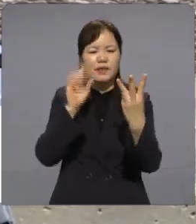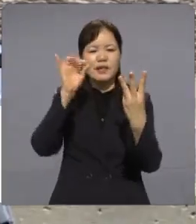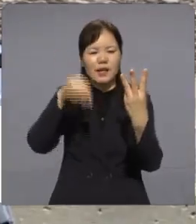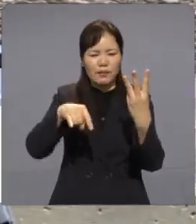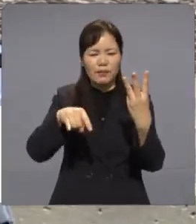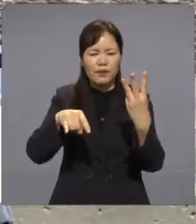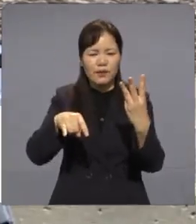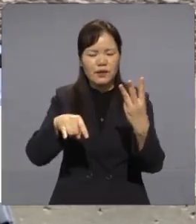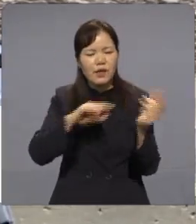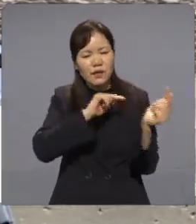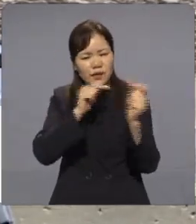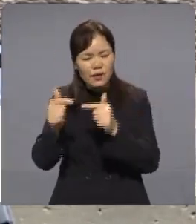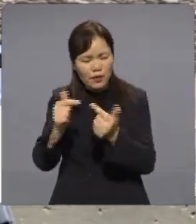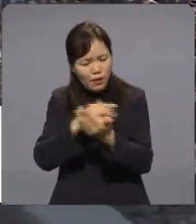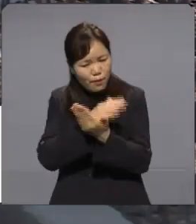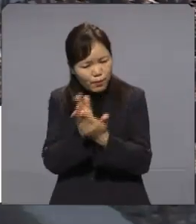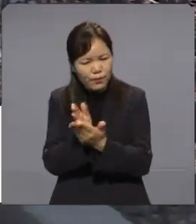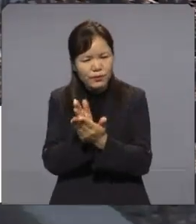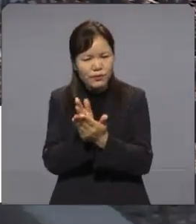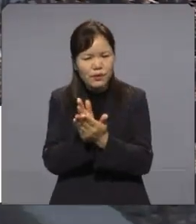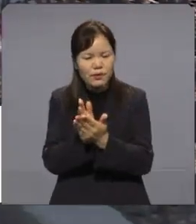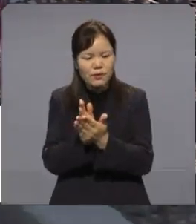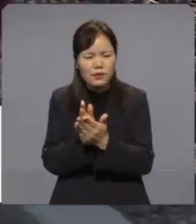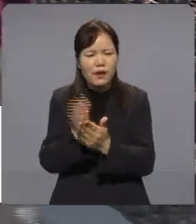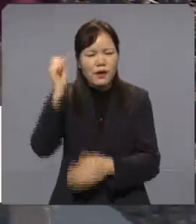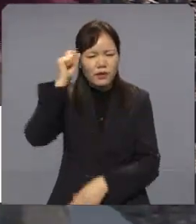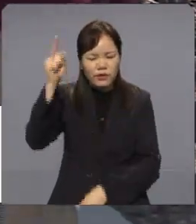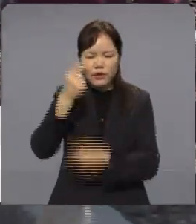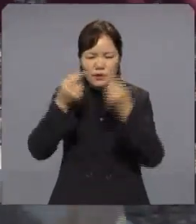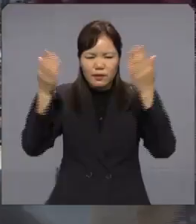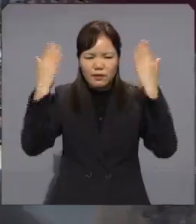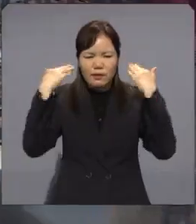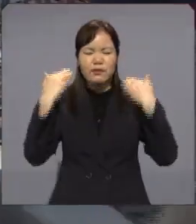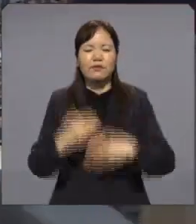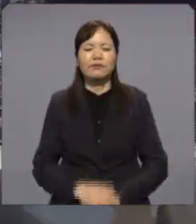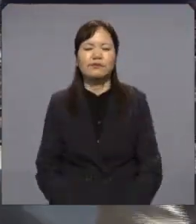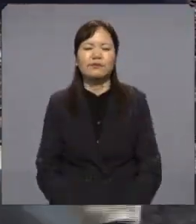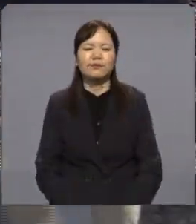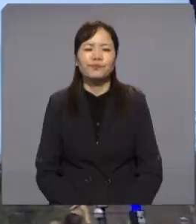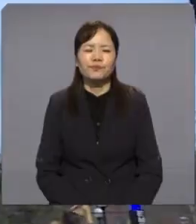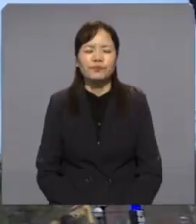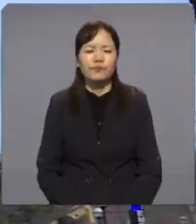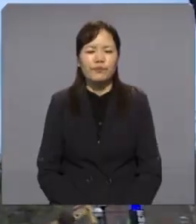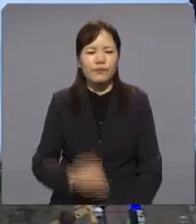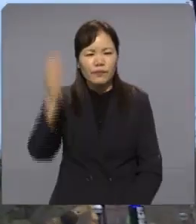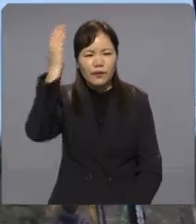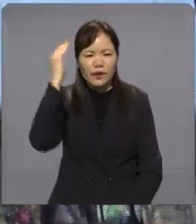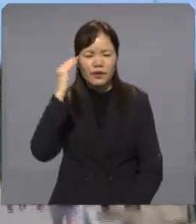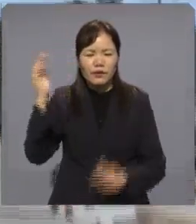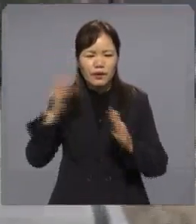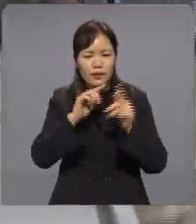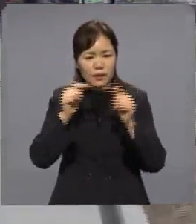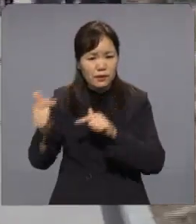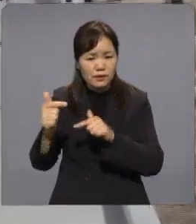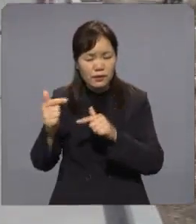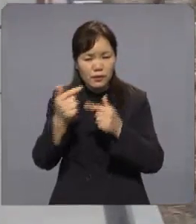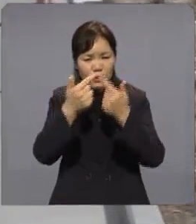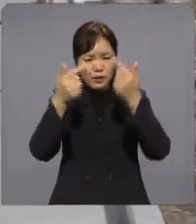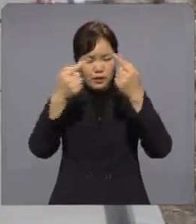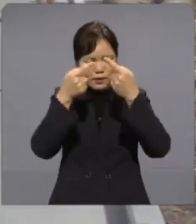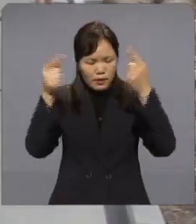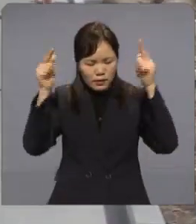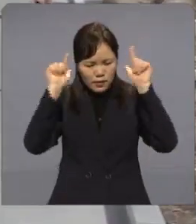공학, 간호학 등 여러 분야에서 수준 높은 대학으로 꼽힙니다. 우리 유학생들도 대학원과 학부를